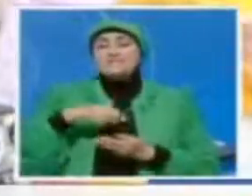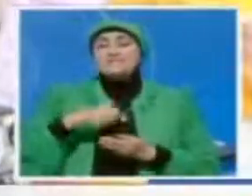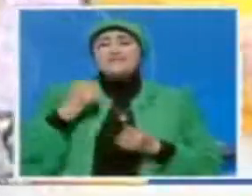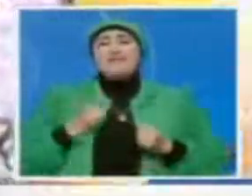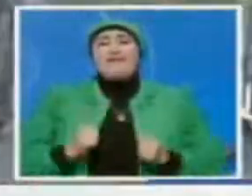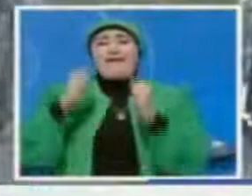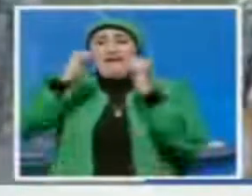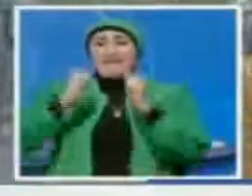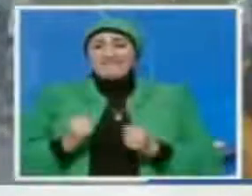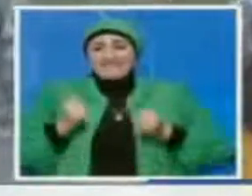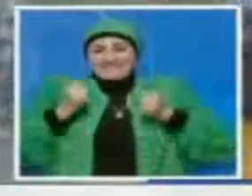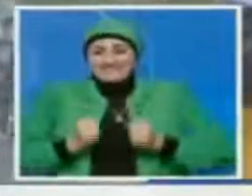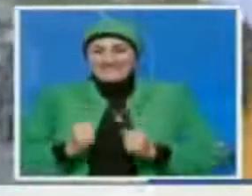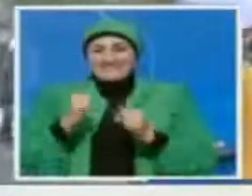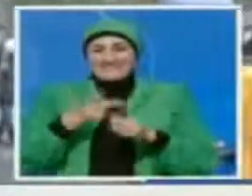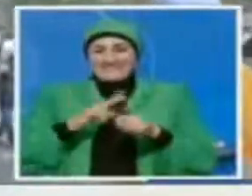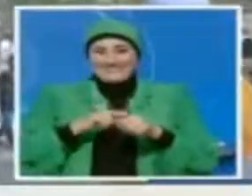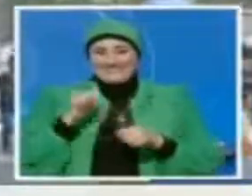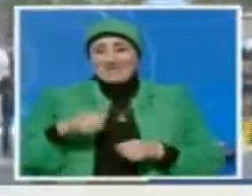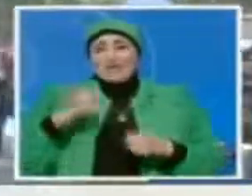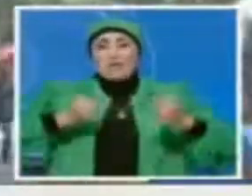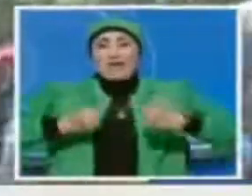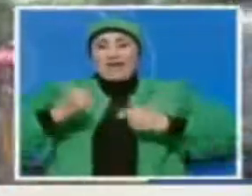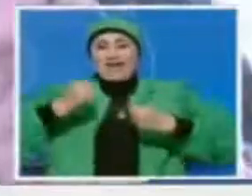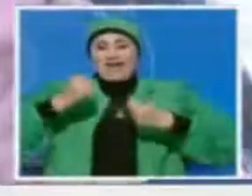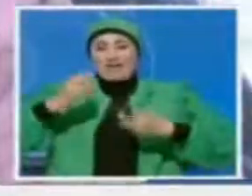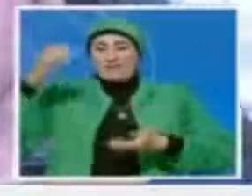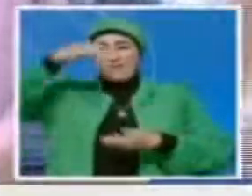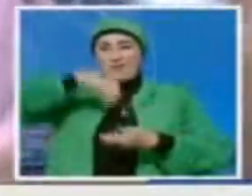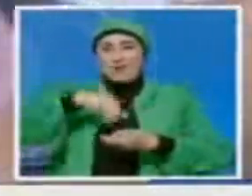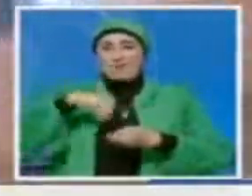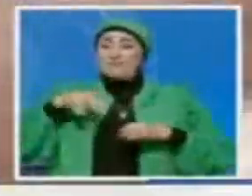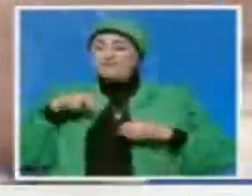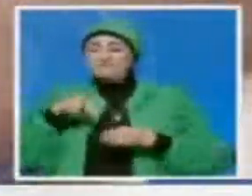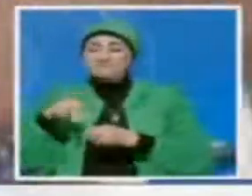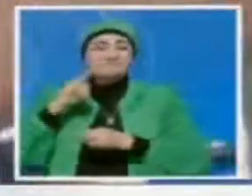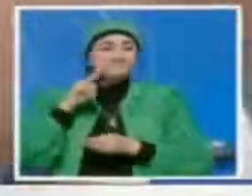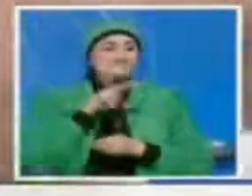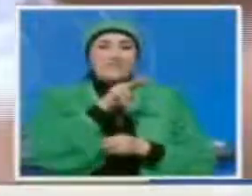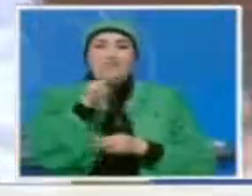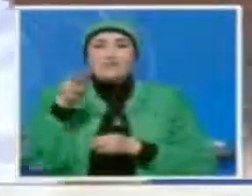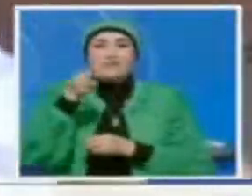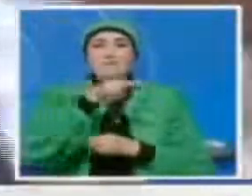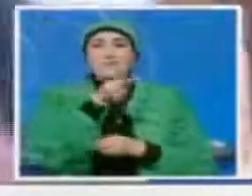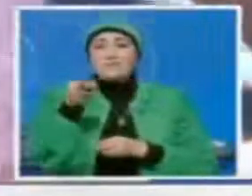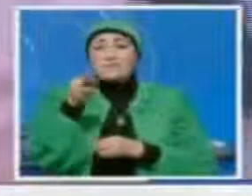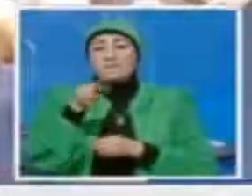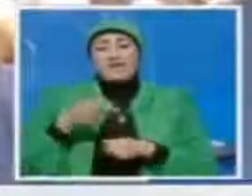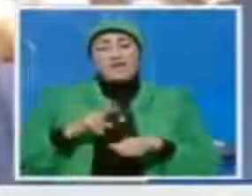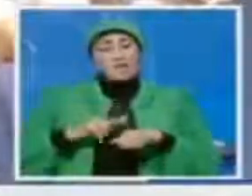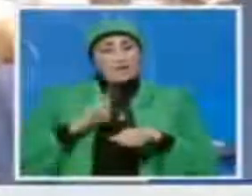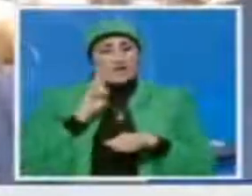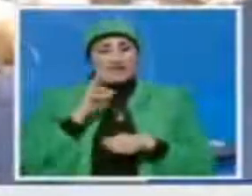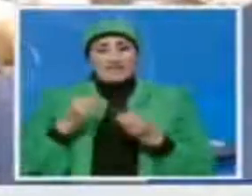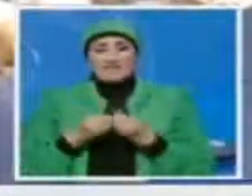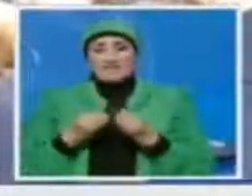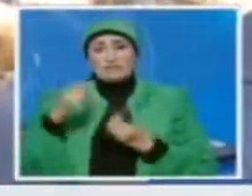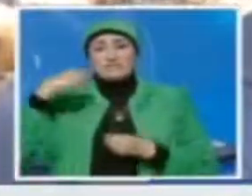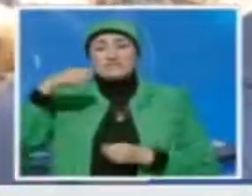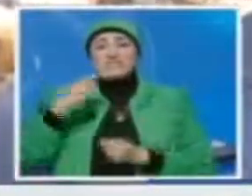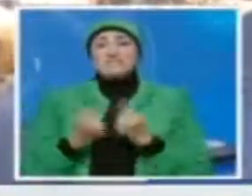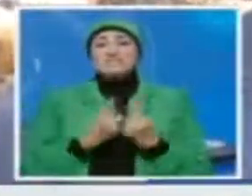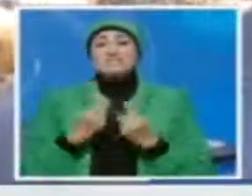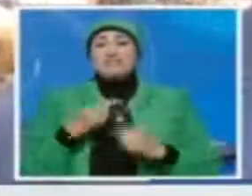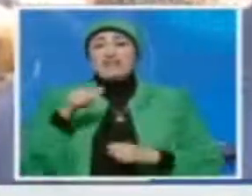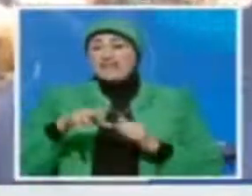عملنا الحقيقة خدمة الطفطف والعربيات الجولف كار دي تتنقل داخل الحديقة. يمكن برضو في معالي وزير الزراعة افتتح برضو